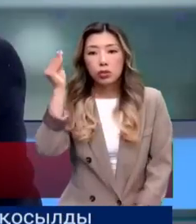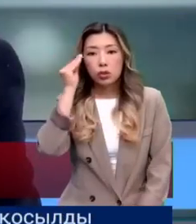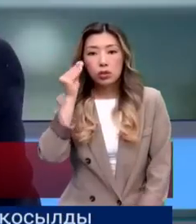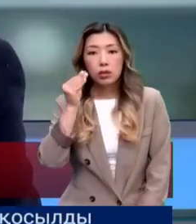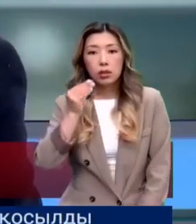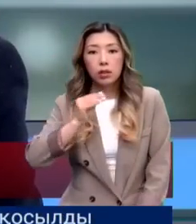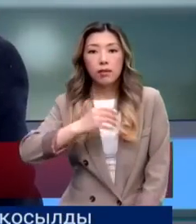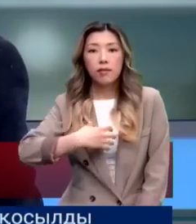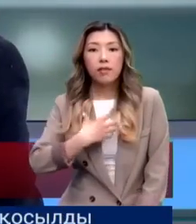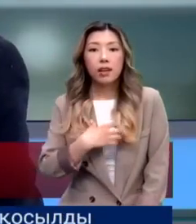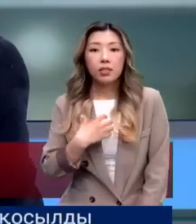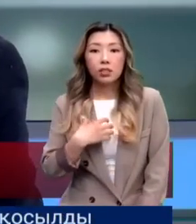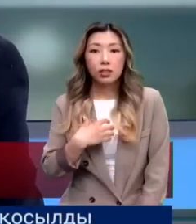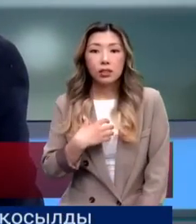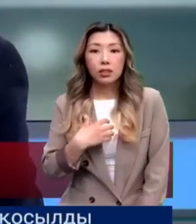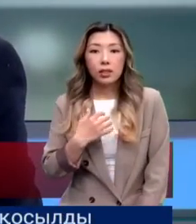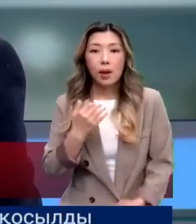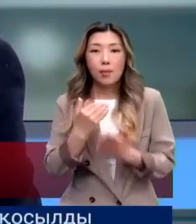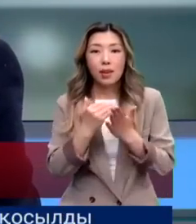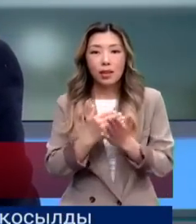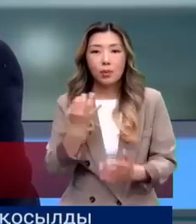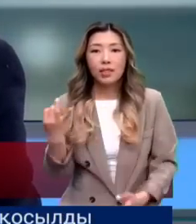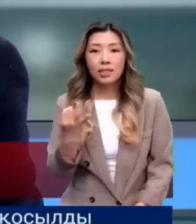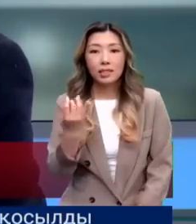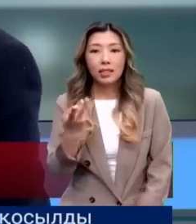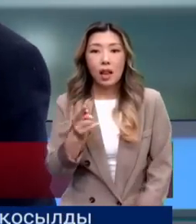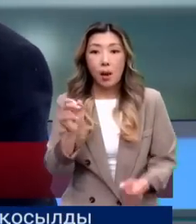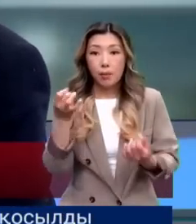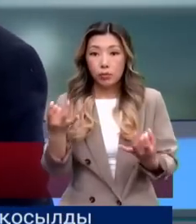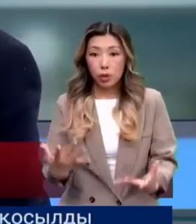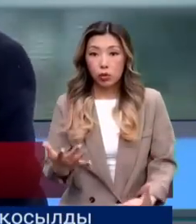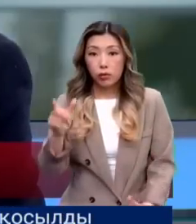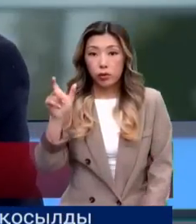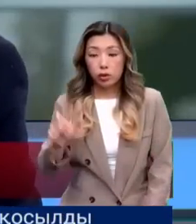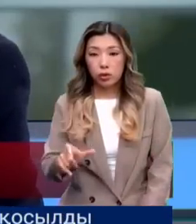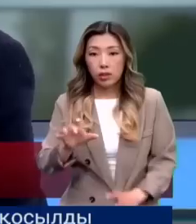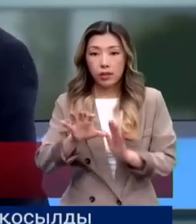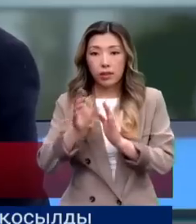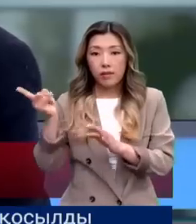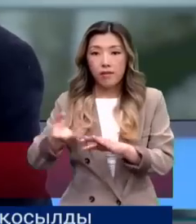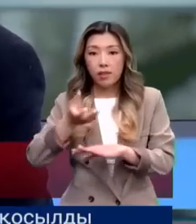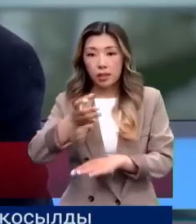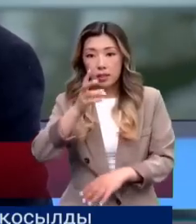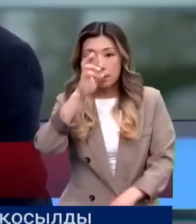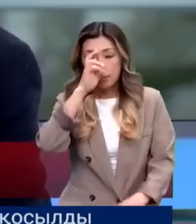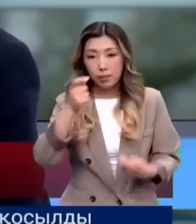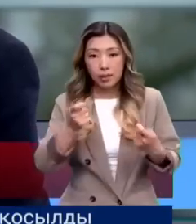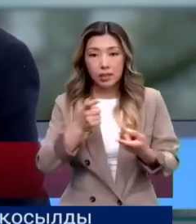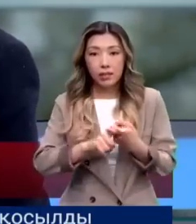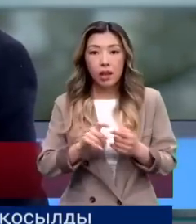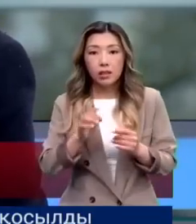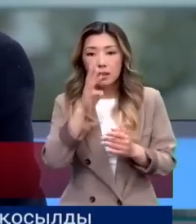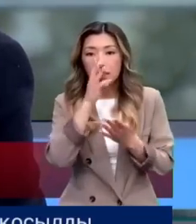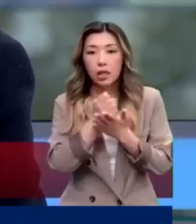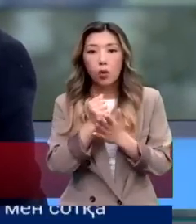основную программу, можно сказать, интересную для простого человека, которую выдало правительство в рамках повышения доходов